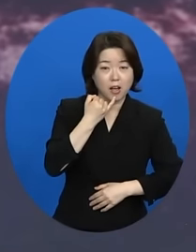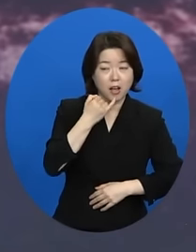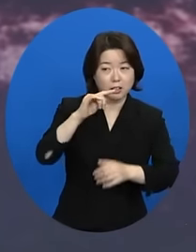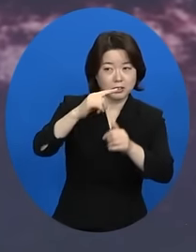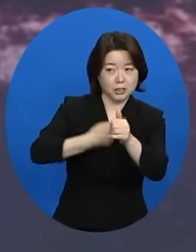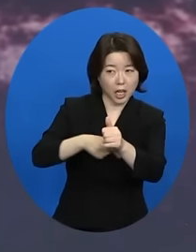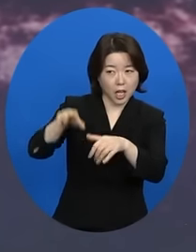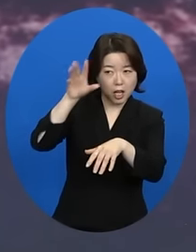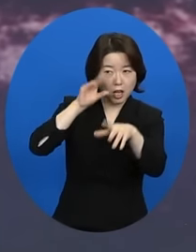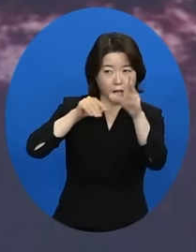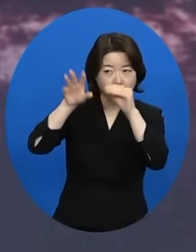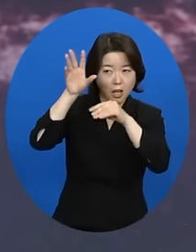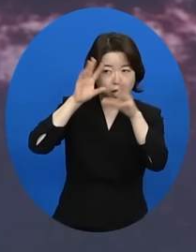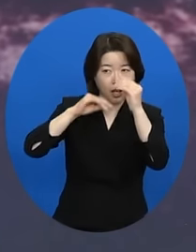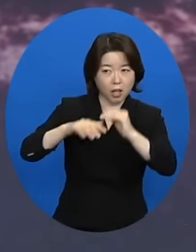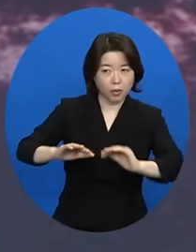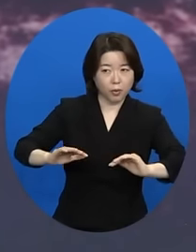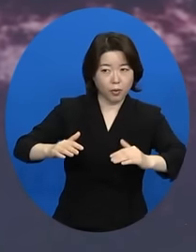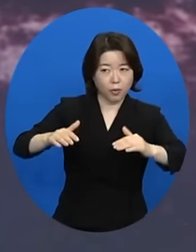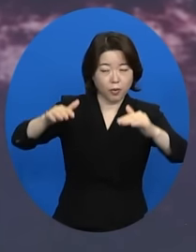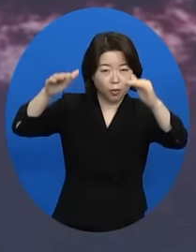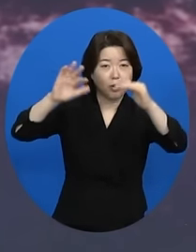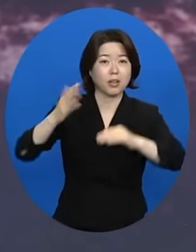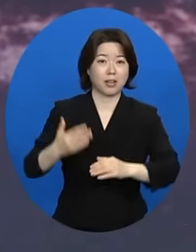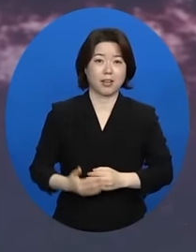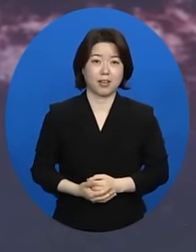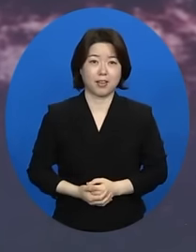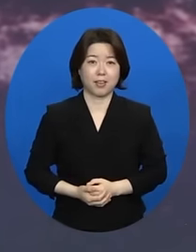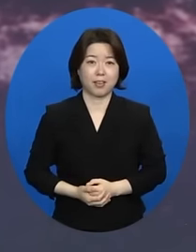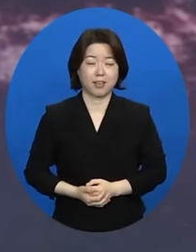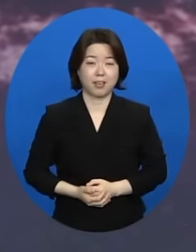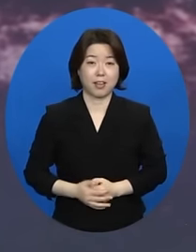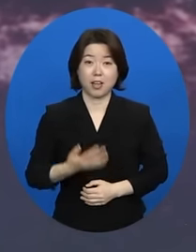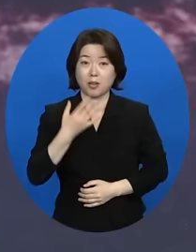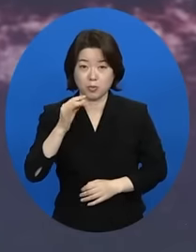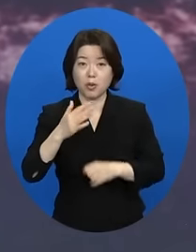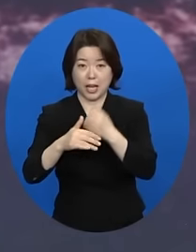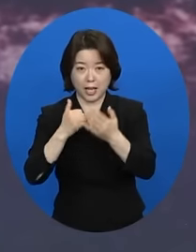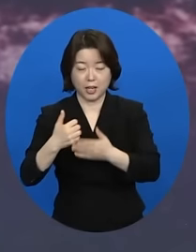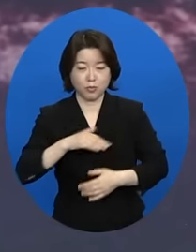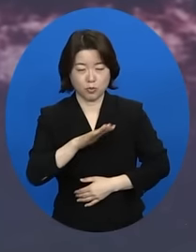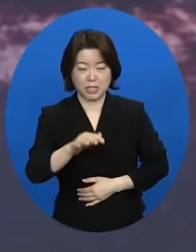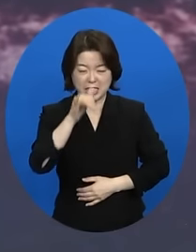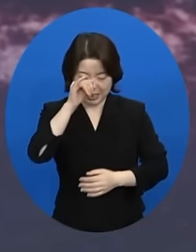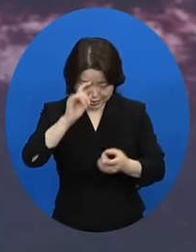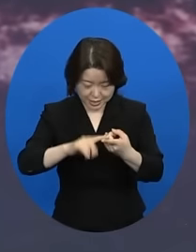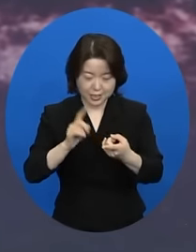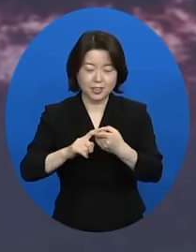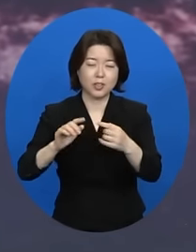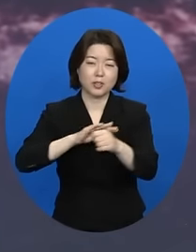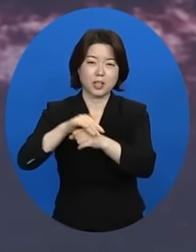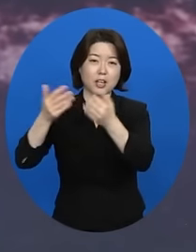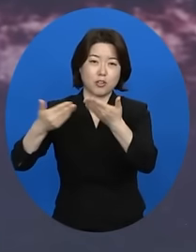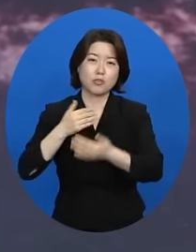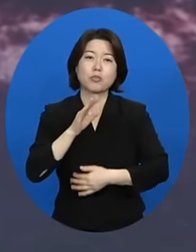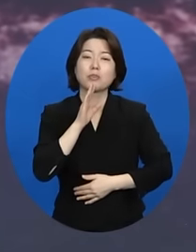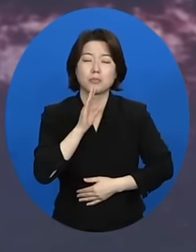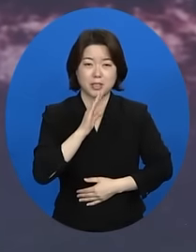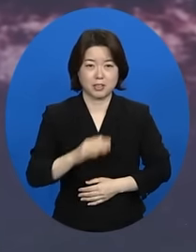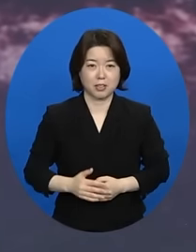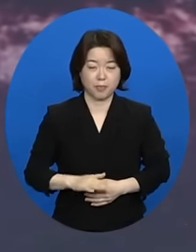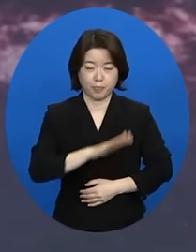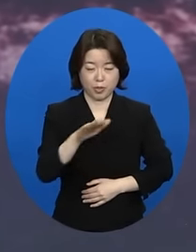그걸 그대로 흡수를 하게 되는 거예요. 물론 하나님께서는 우리를 있는 그대로 사랑하시죠.